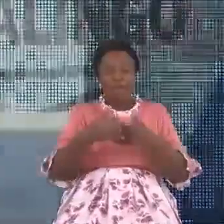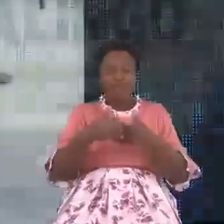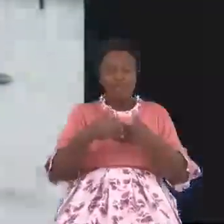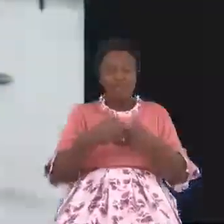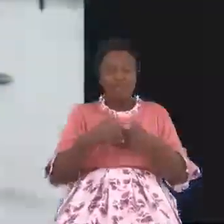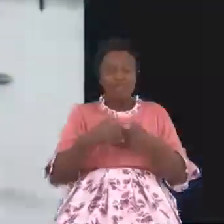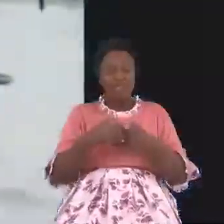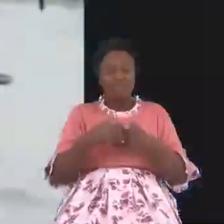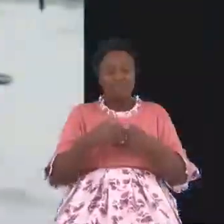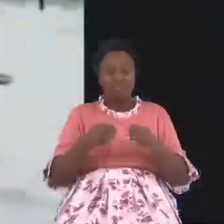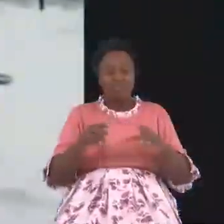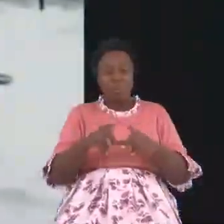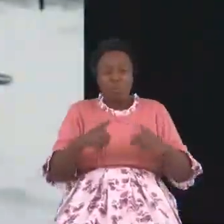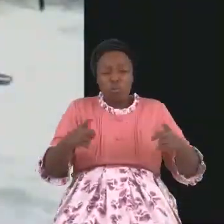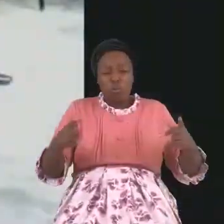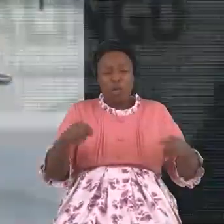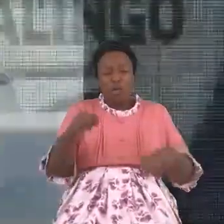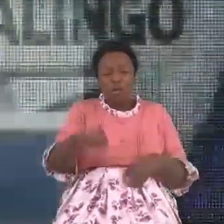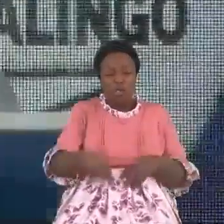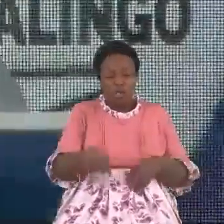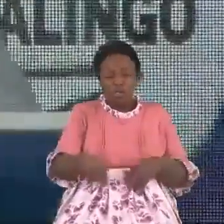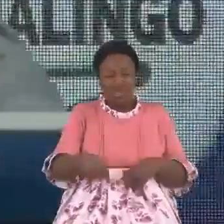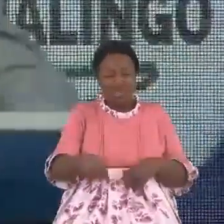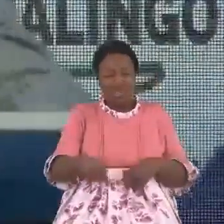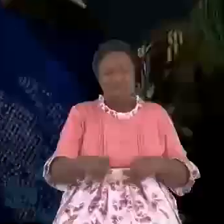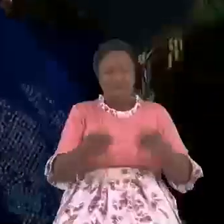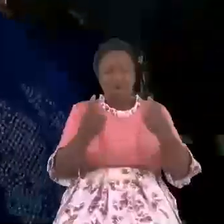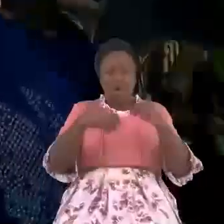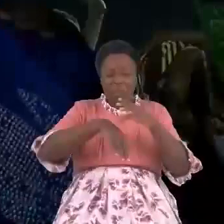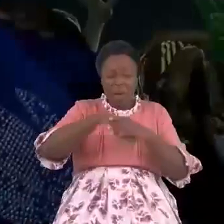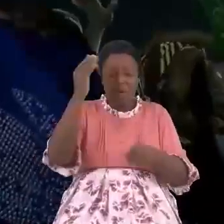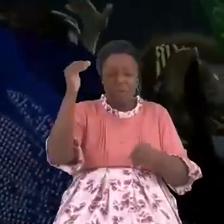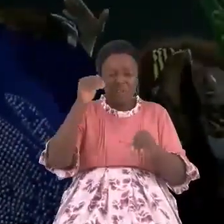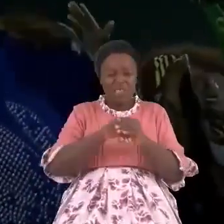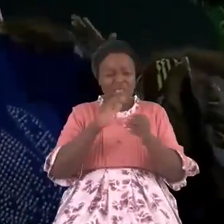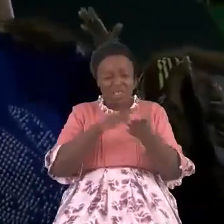ọgbakpọrọrọ, onye nwanyị, wezụga ha n'aha Jizọs.